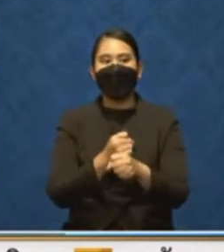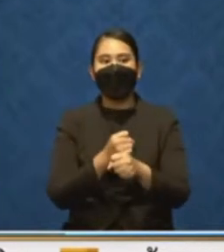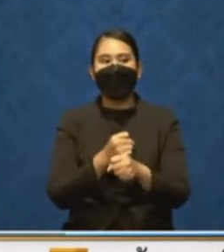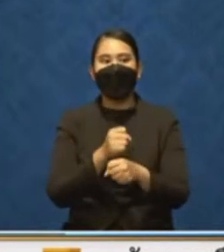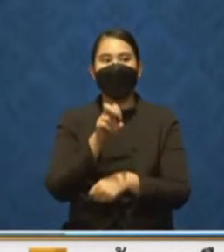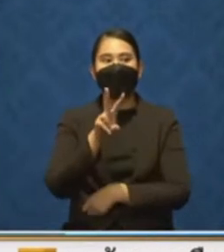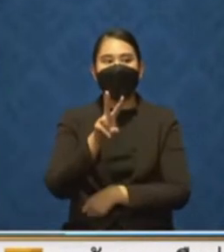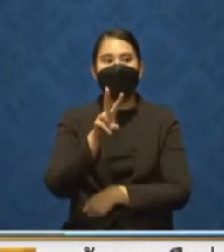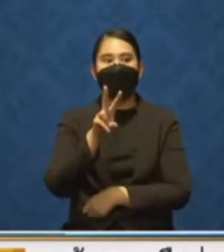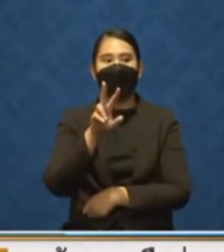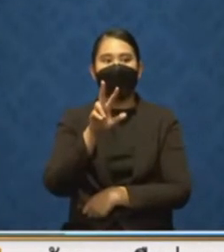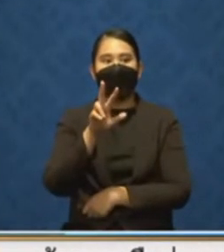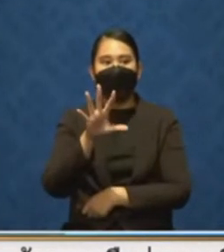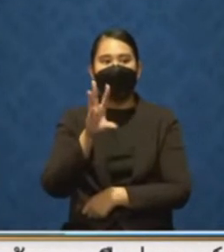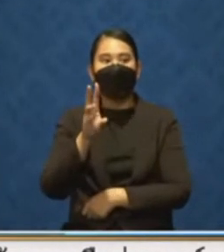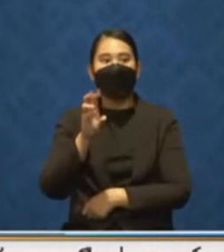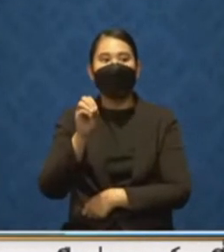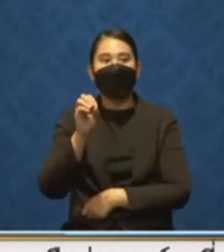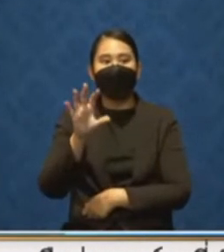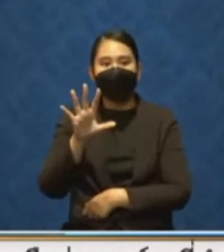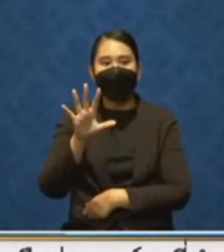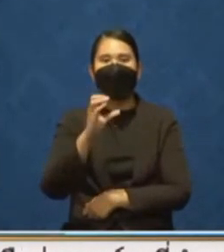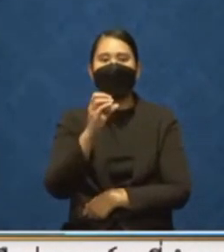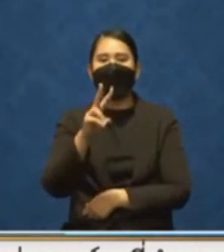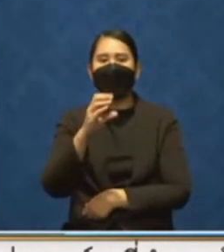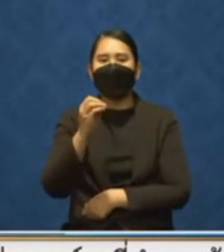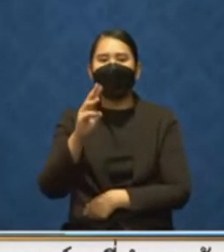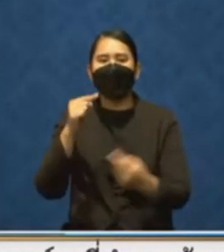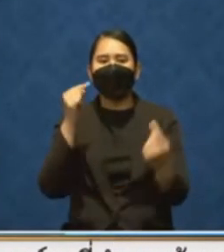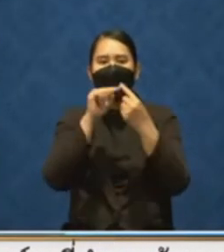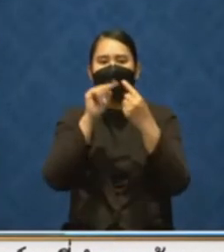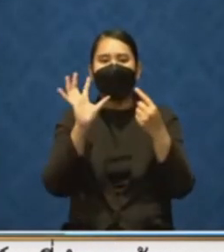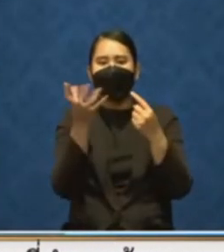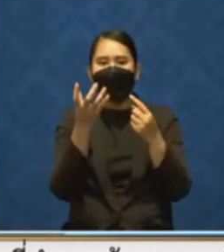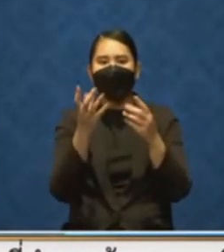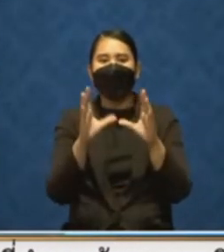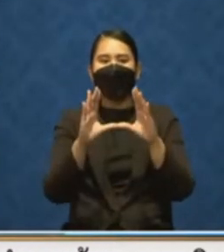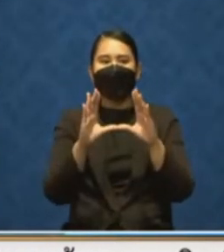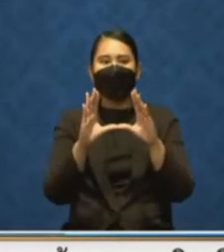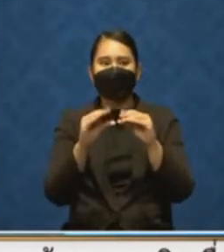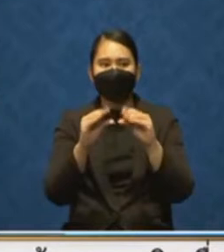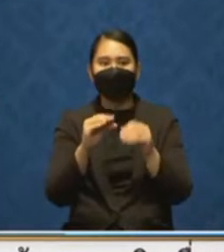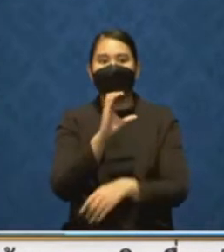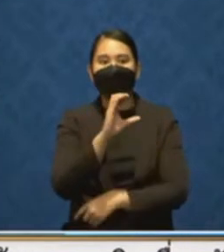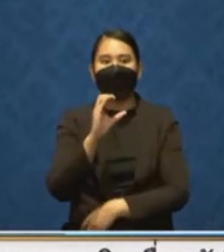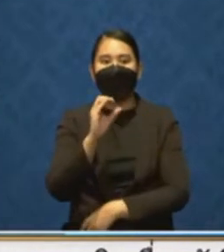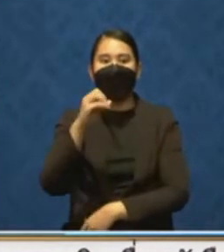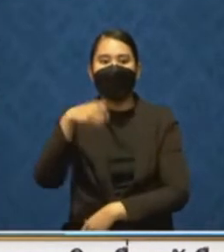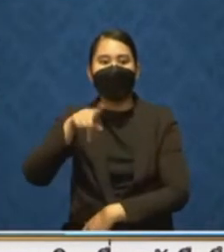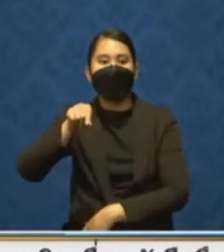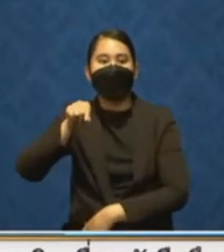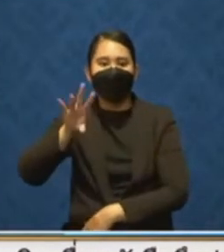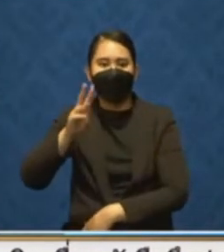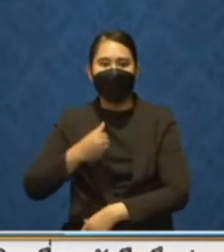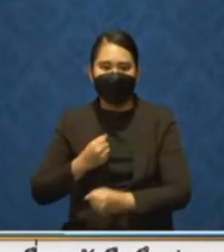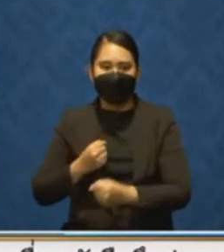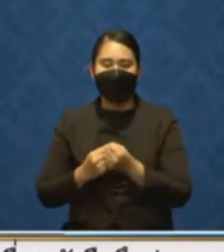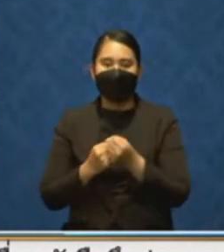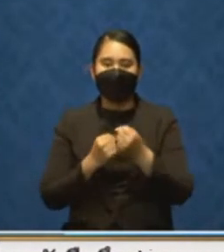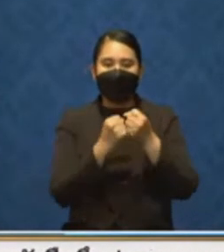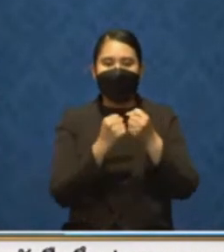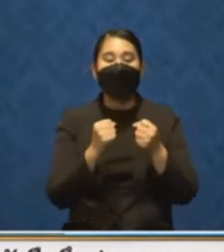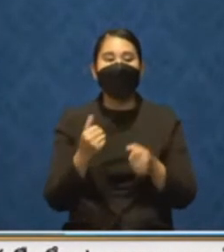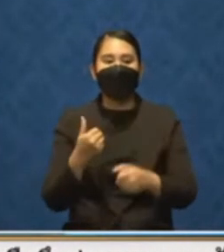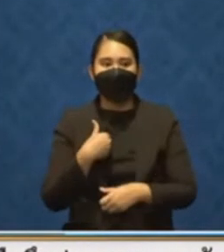2065นะครับเพื่อนเหมือนกับลูกเป้าหมายระดับโลกในการประชุมสุดยอดครับ 16ที่ผ่านมาผมได้ขับเคลื่อนหนัง AVทั้งกระบอก